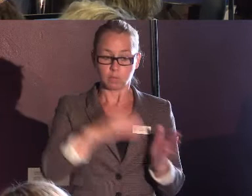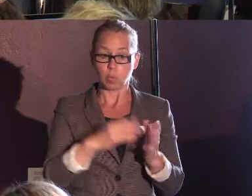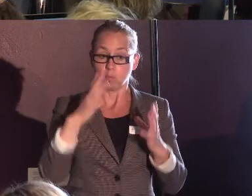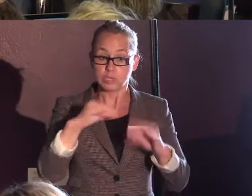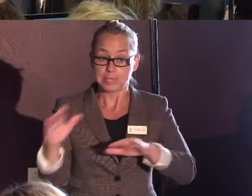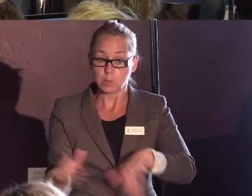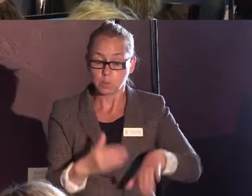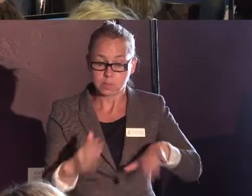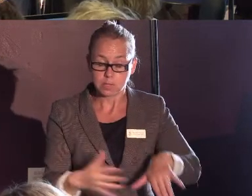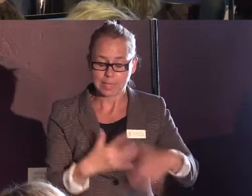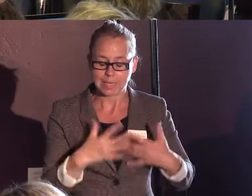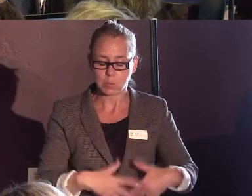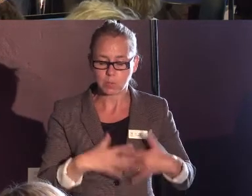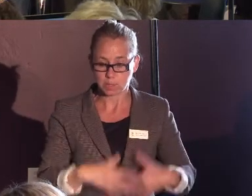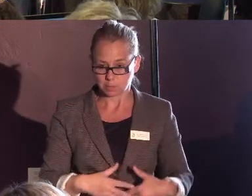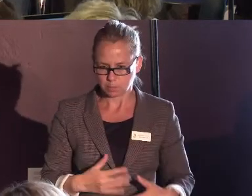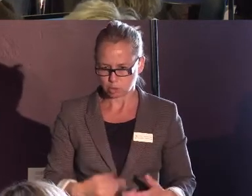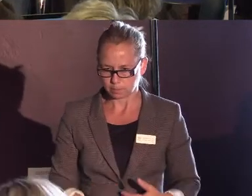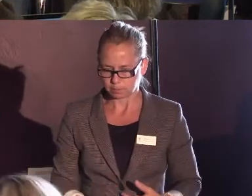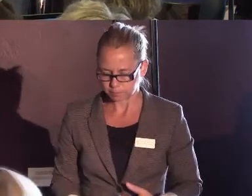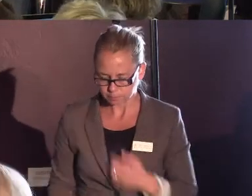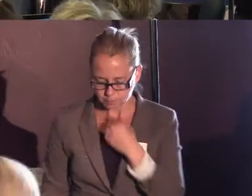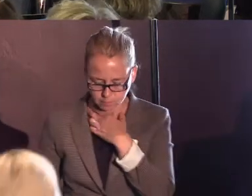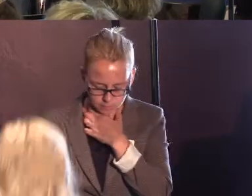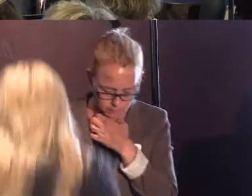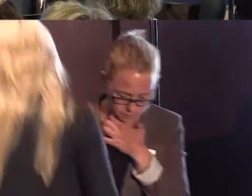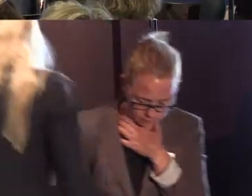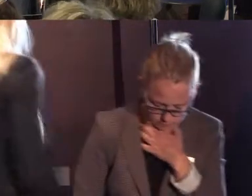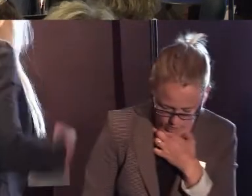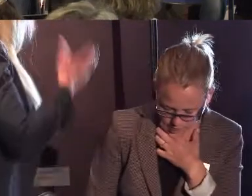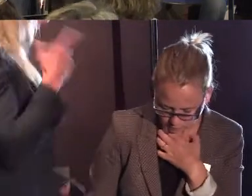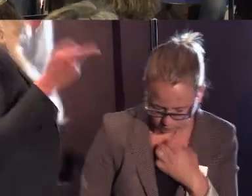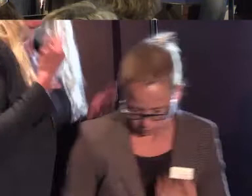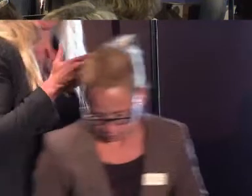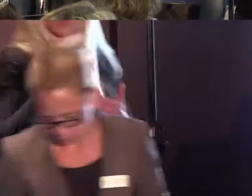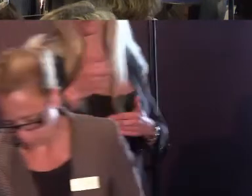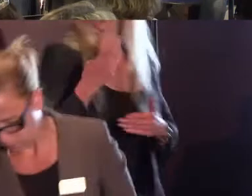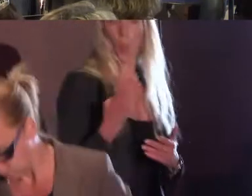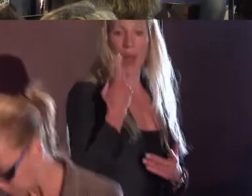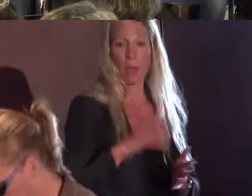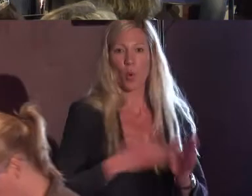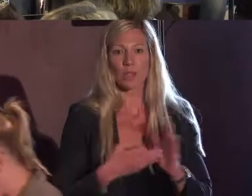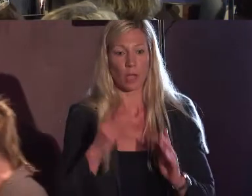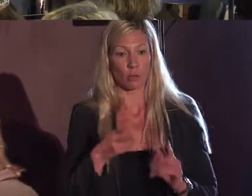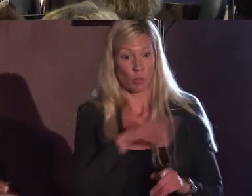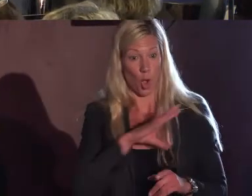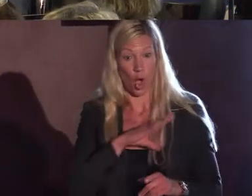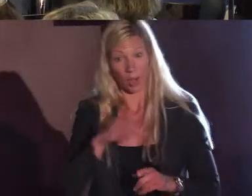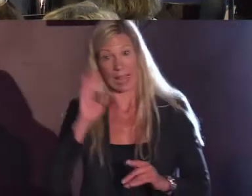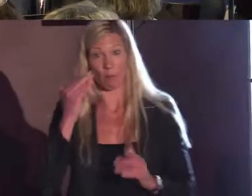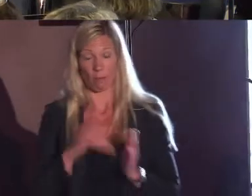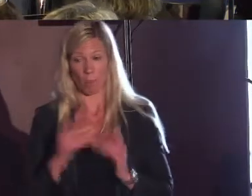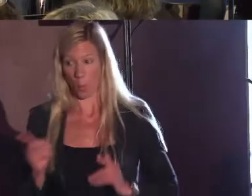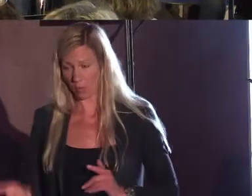musikindustrin. Skulle du vilja berätta om några projekt som tangerar kulturdriven innovation som du har erfarenhet ifrån? Vilka lärdomar